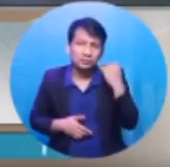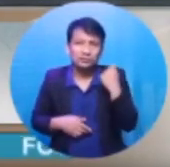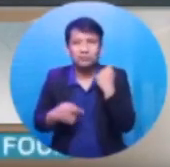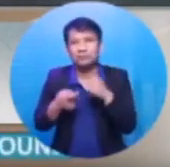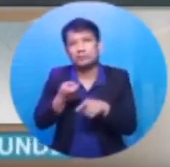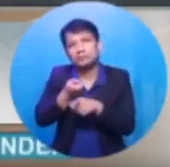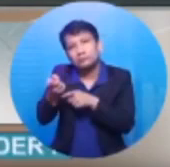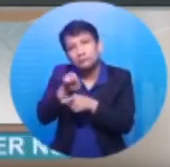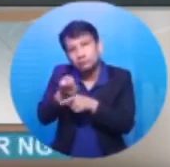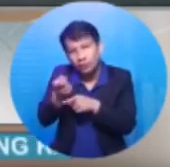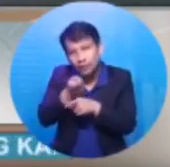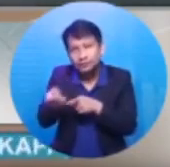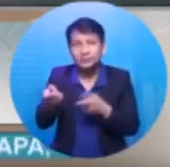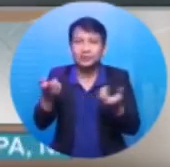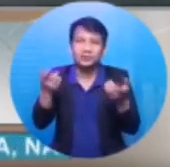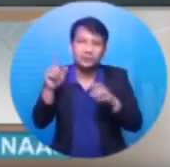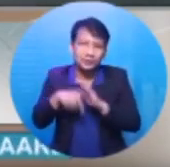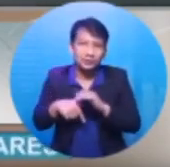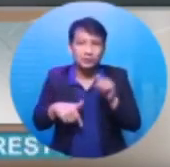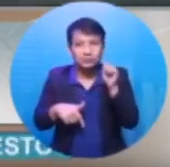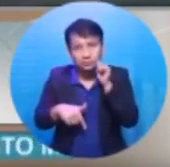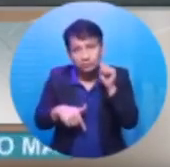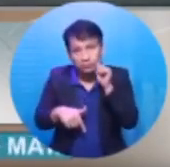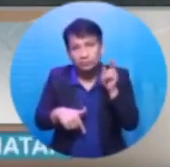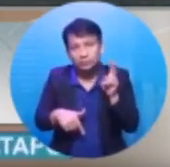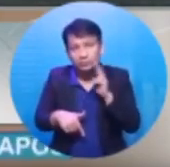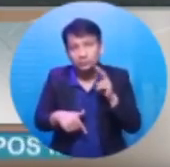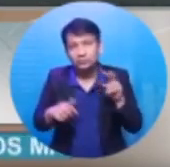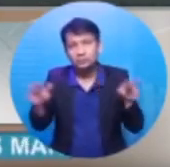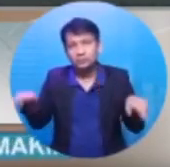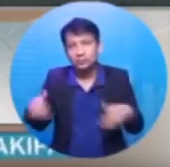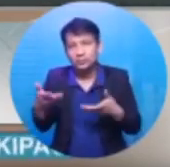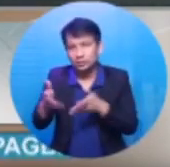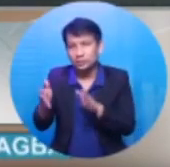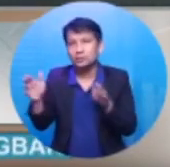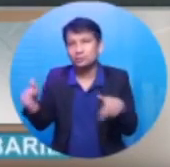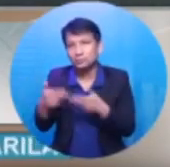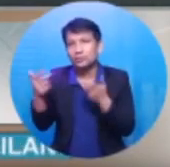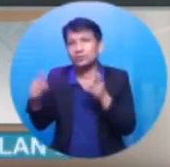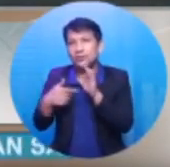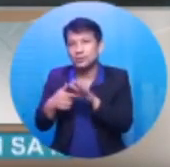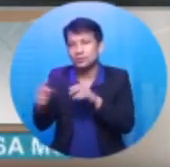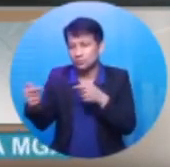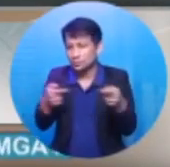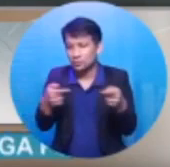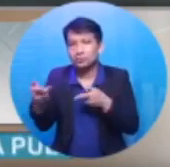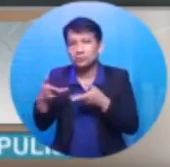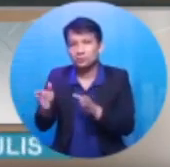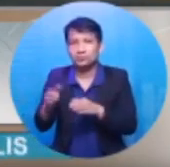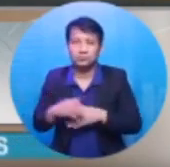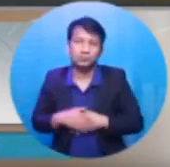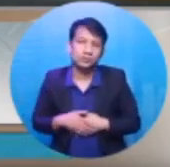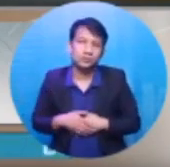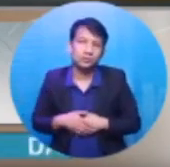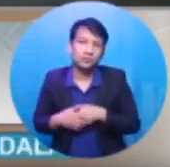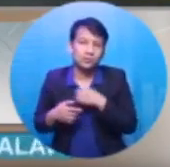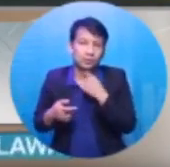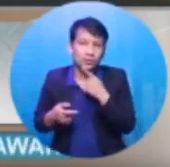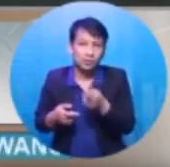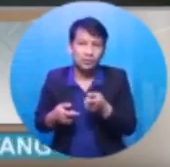tuksuan. Then ngayon po, yung Aurora Alvera, pinagsasabog niya pa yung anak set saka yung kaaway ng anak niya. Okay,